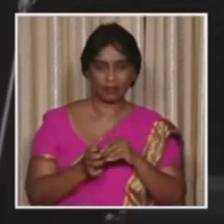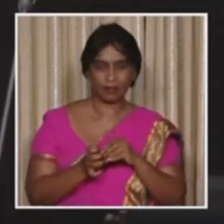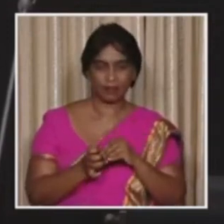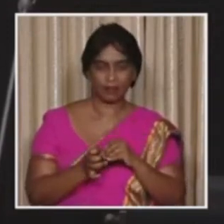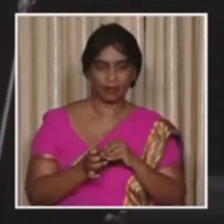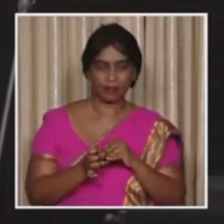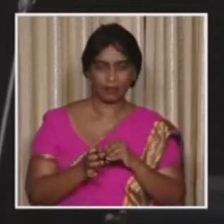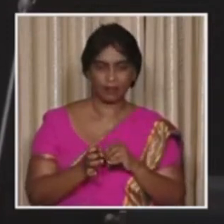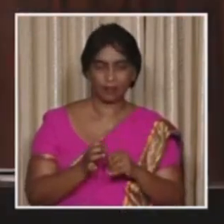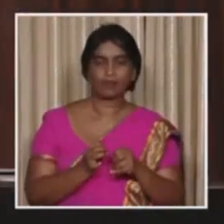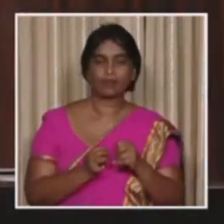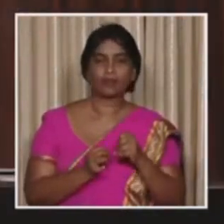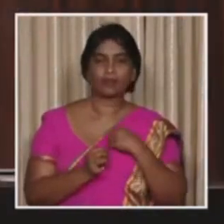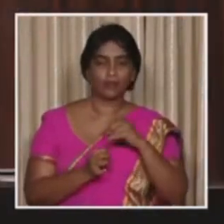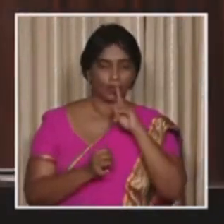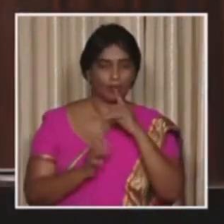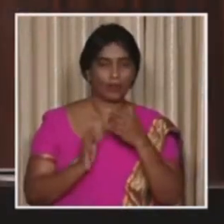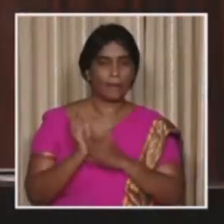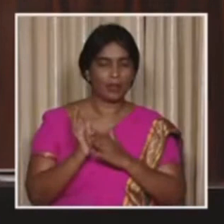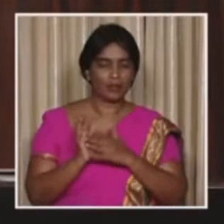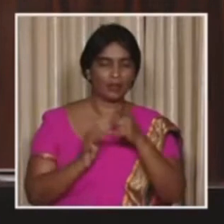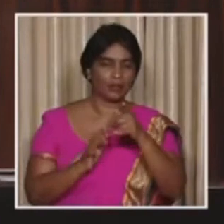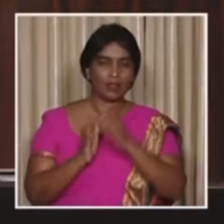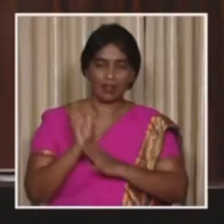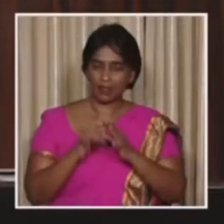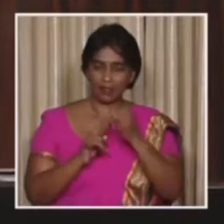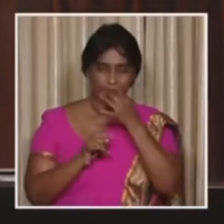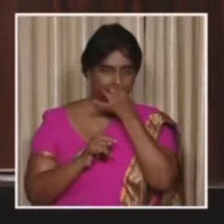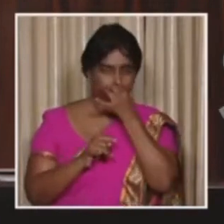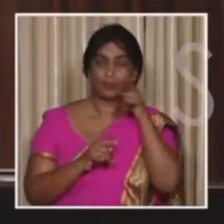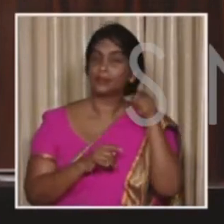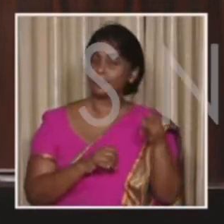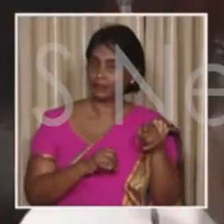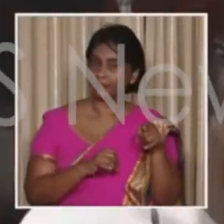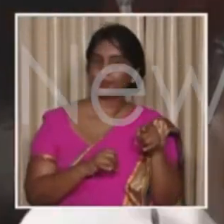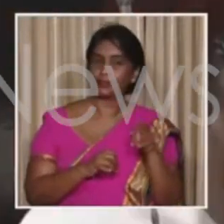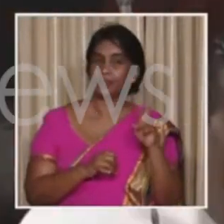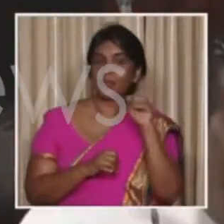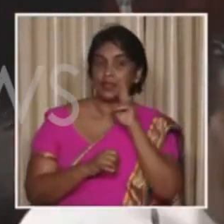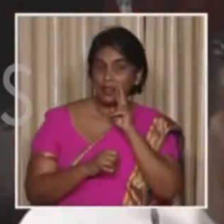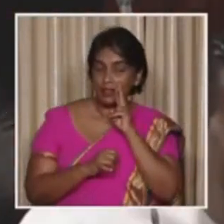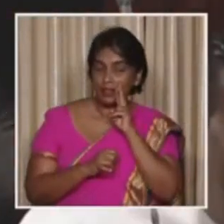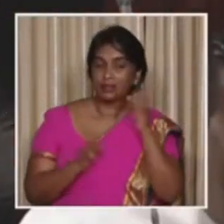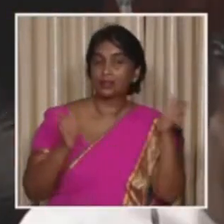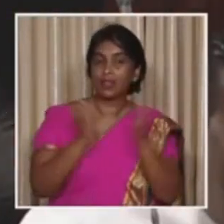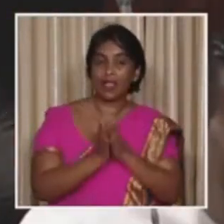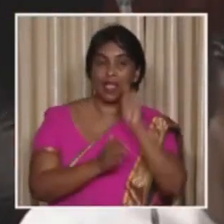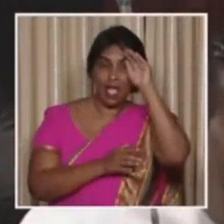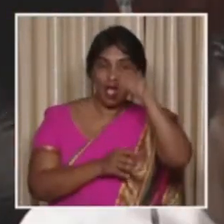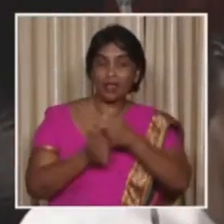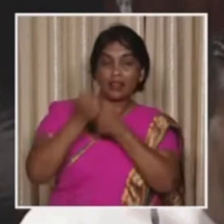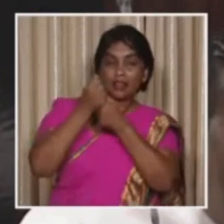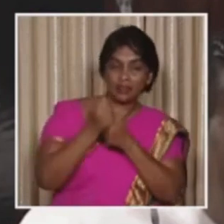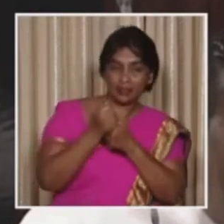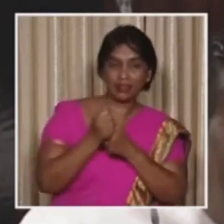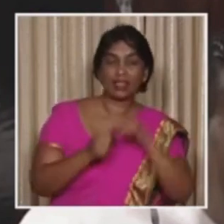සභාපතිතුමා, ඇත්තම අපේ ගරු මහින්දානන්ද අලුත්ගමේ මැතිතුමා, එතුමා රනිල් වික්‍රමසිංහත් එක්ක අලියාගේ නැට්ටේ ලිලා